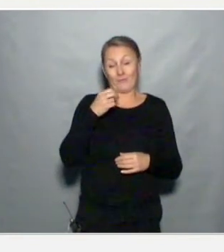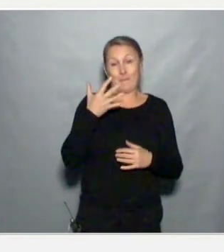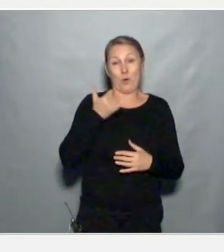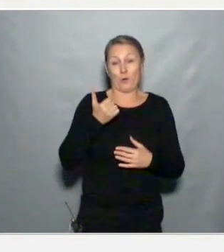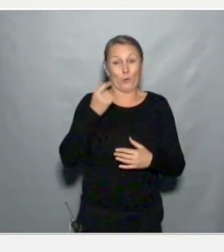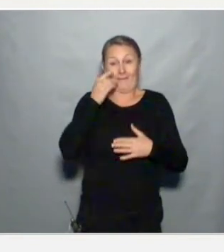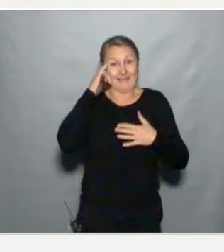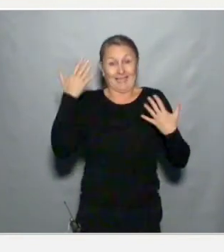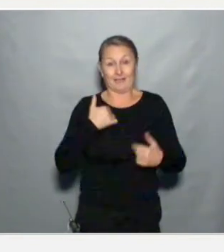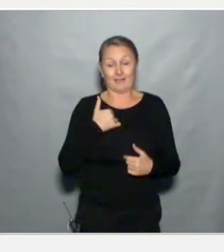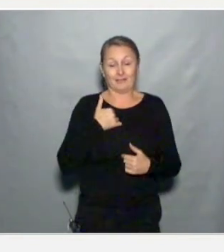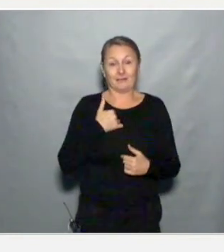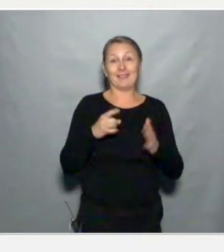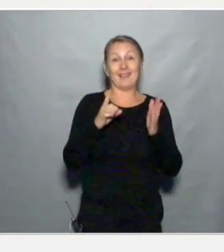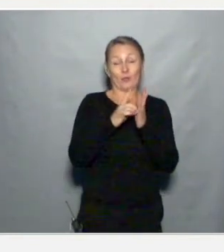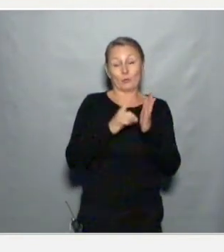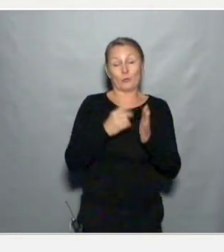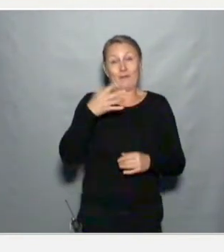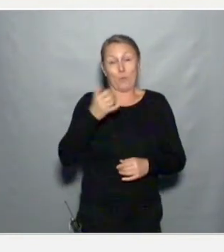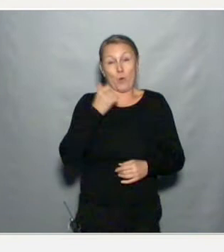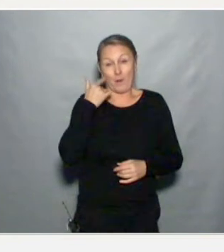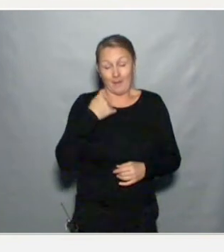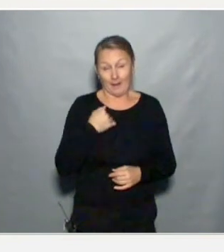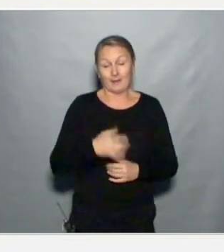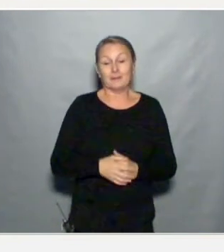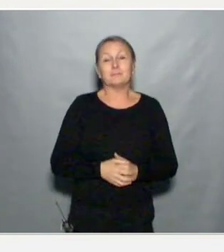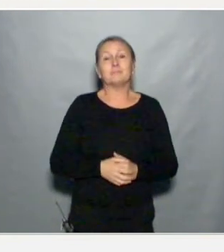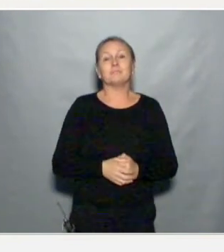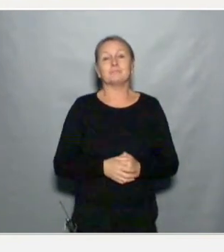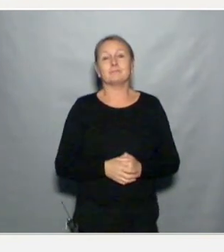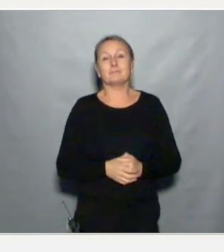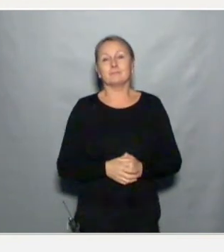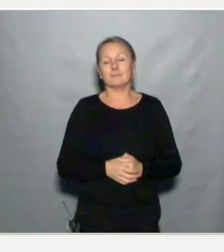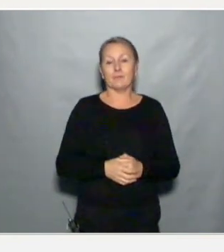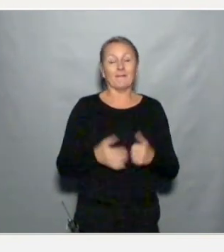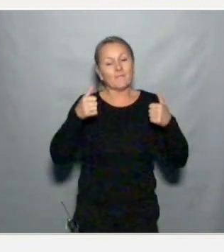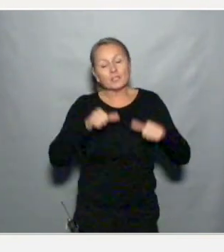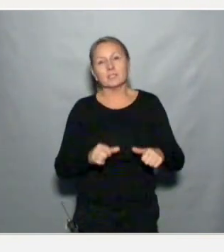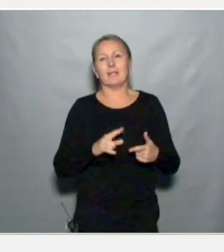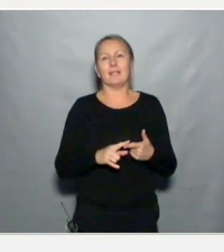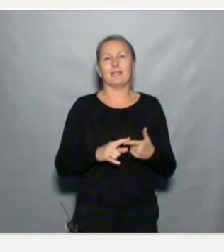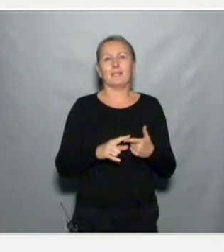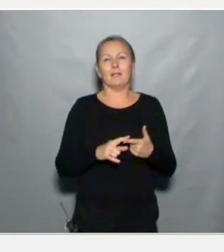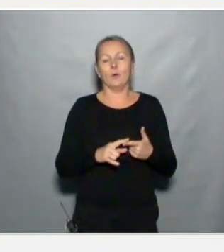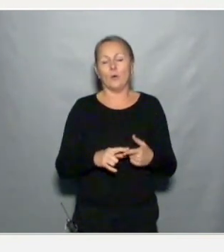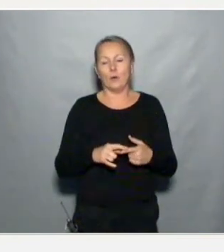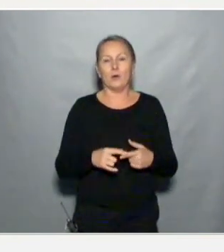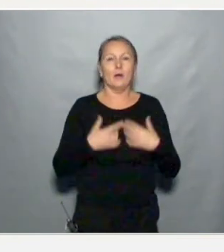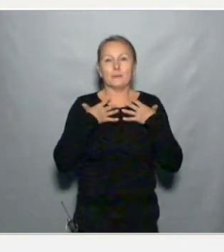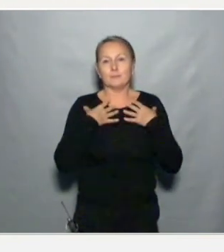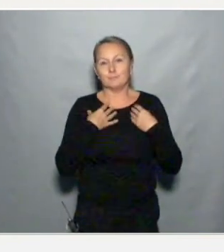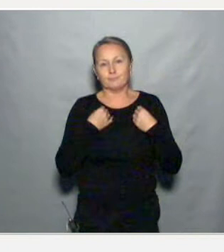som sagt min diagnos när jag var 25 år gammal. Det kan vara fruktansvärt, det kan vara otroligt utmanande och